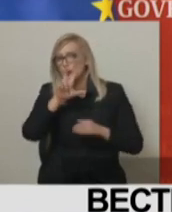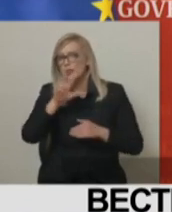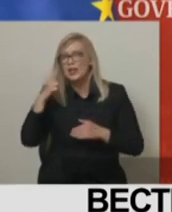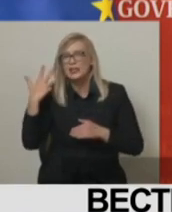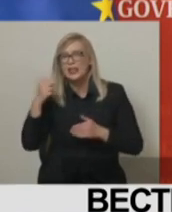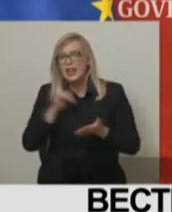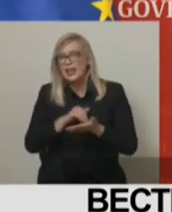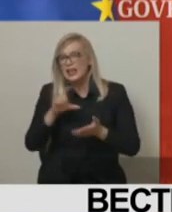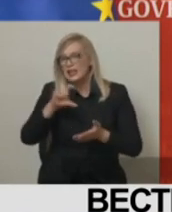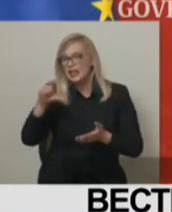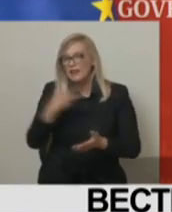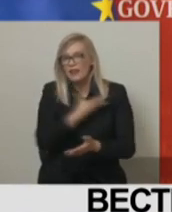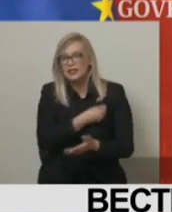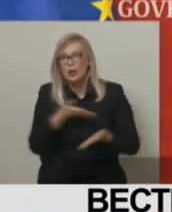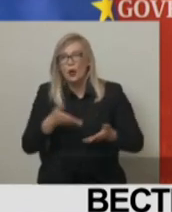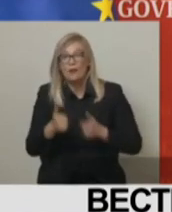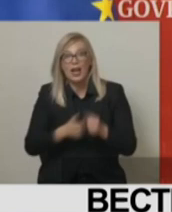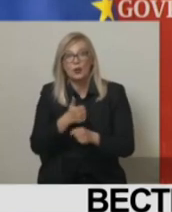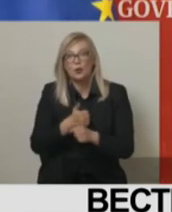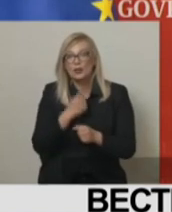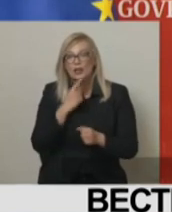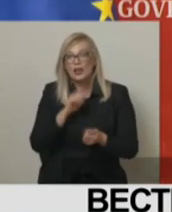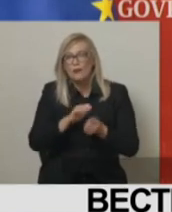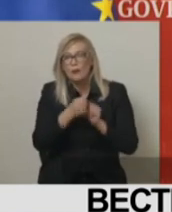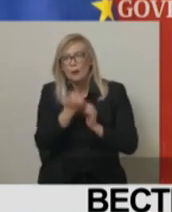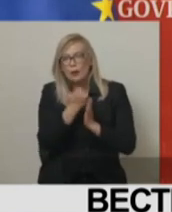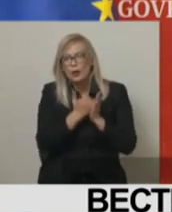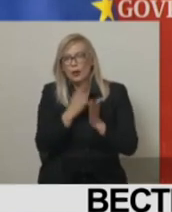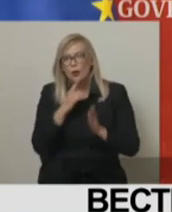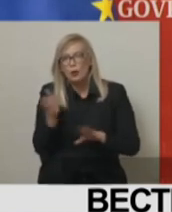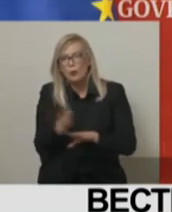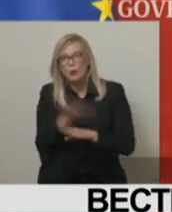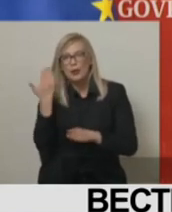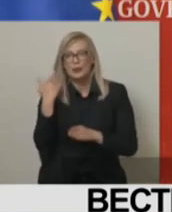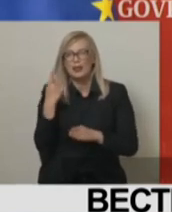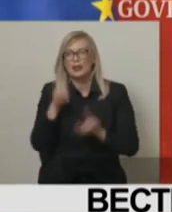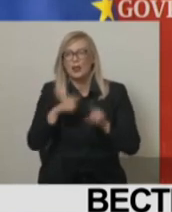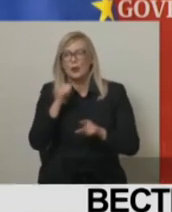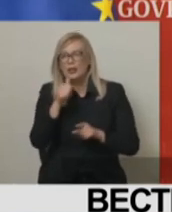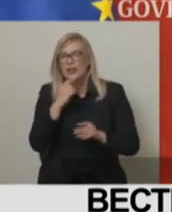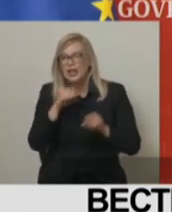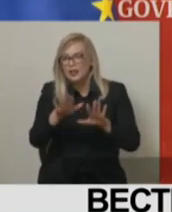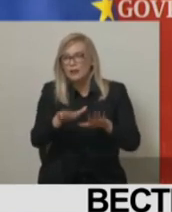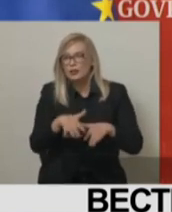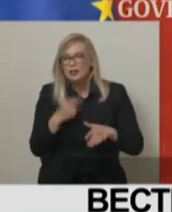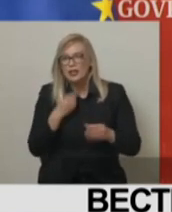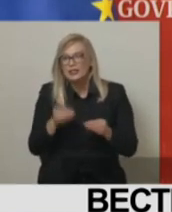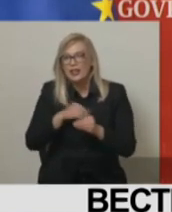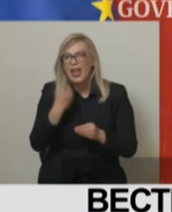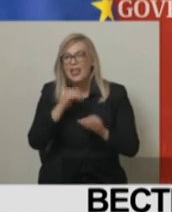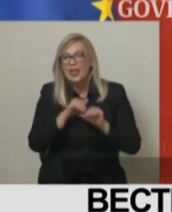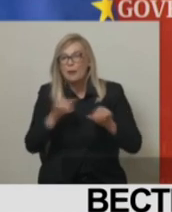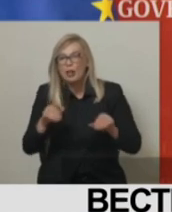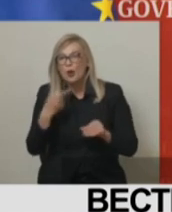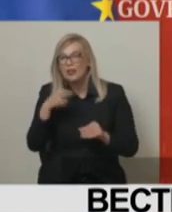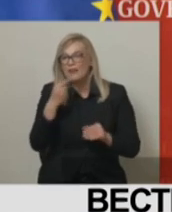833.000 вакцини. Оваа година во репрограмот кој што помина пред некој ден во собранието, ставивме дополнително 1 милион евра пари да ги